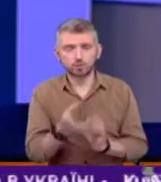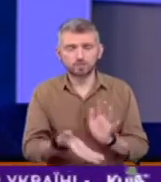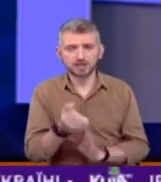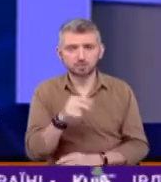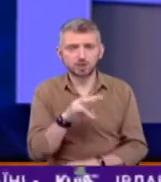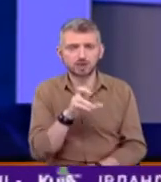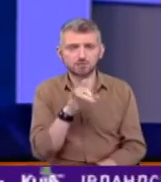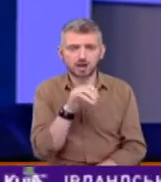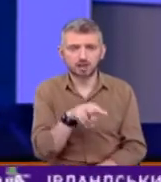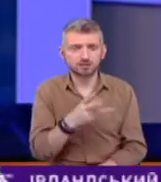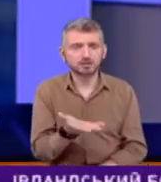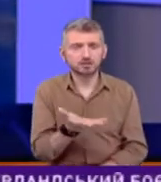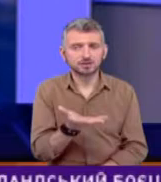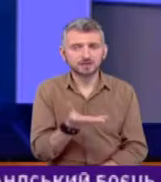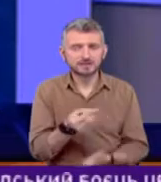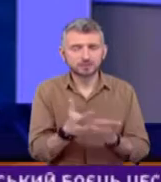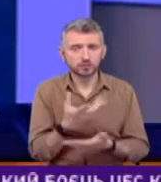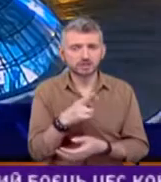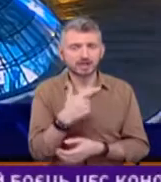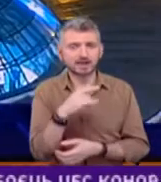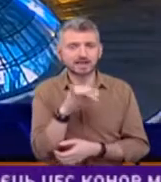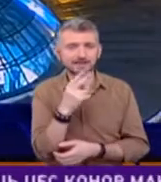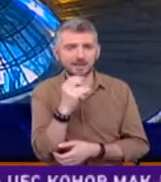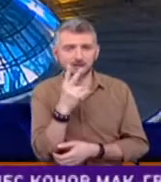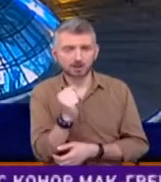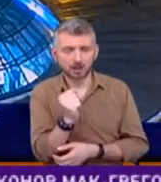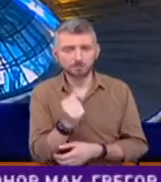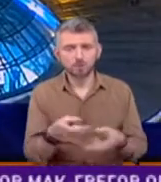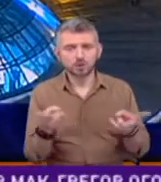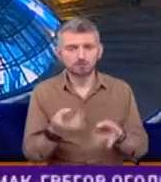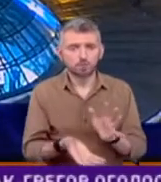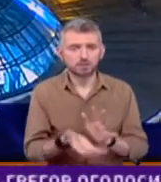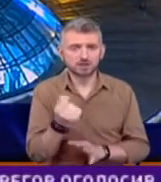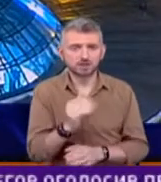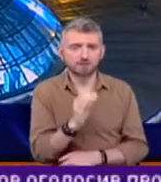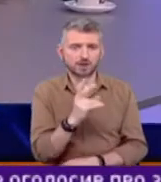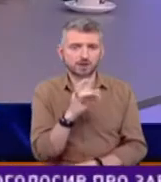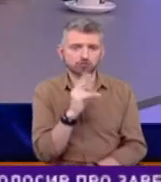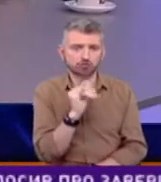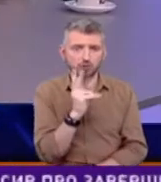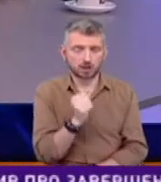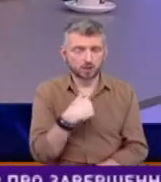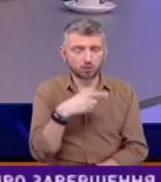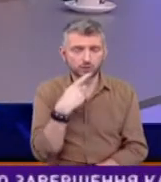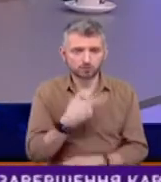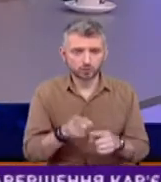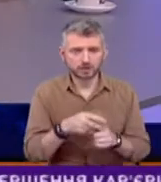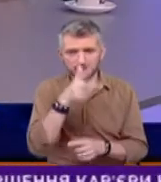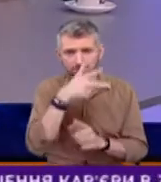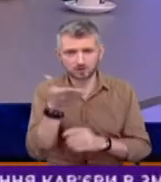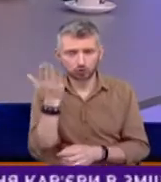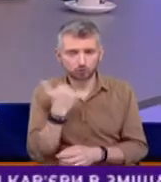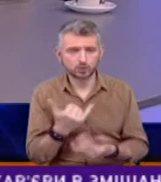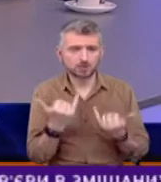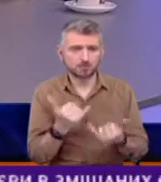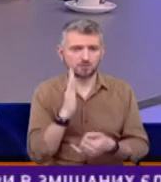підтримує ліберальні цінності. Для Гриценка потрібна підтримка Вакарчука. Я про це говорив 3 місяці тому і